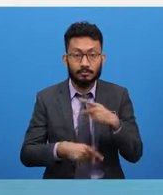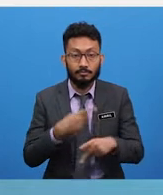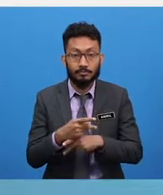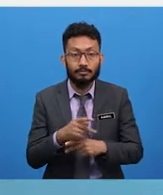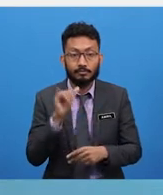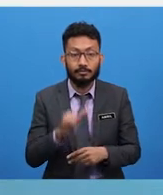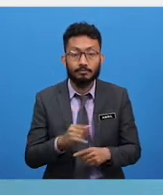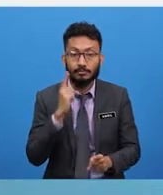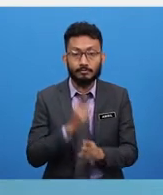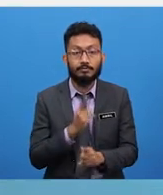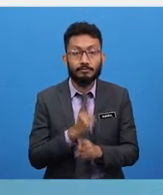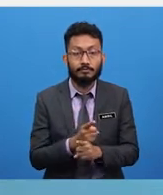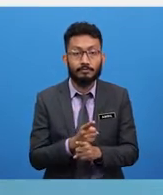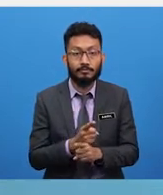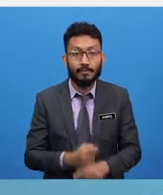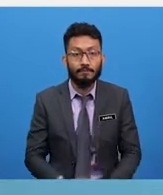betul.